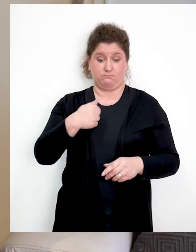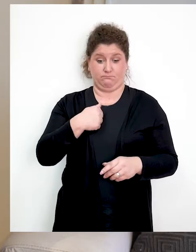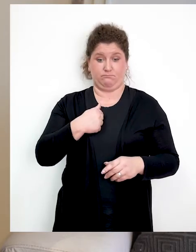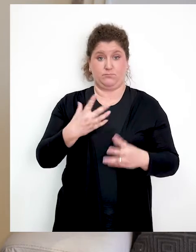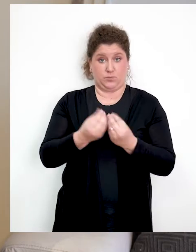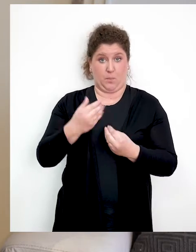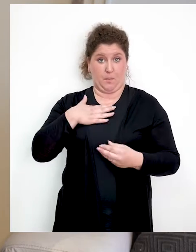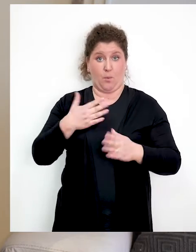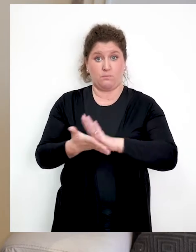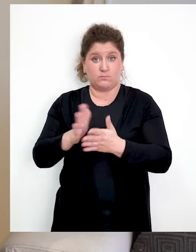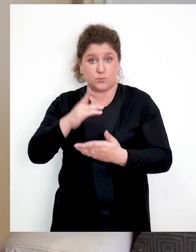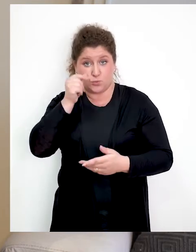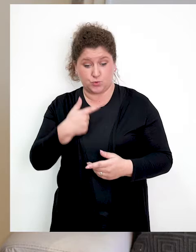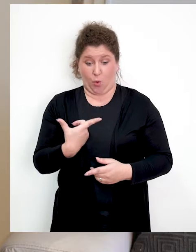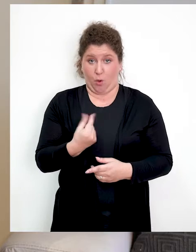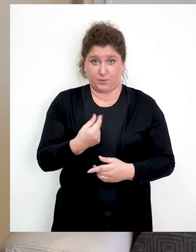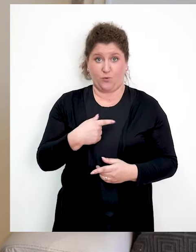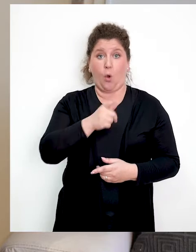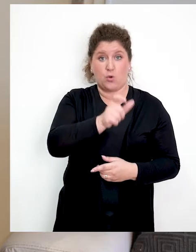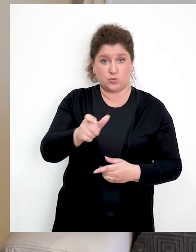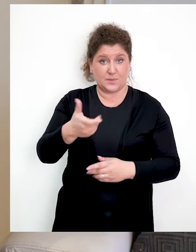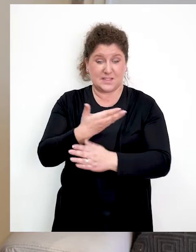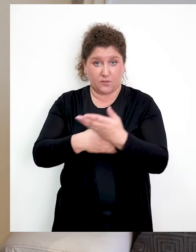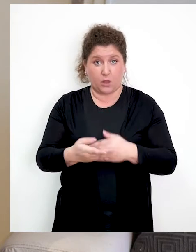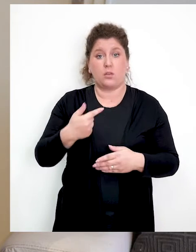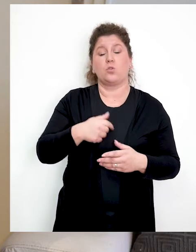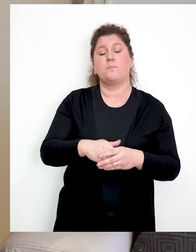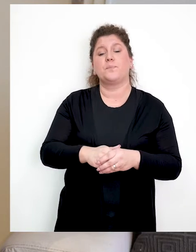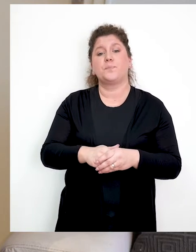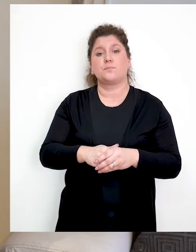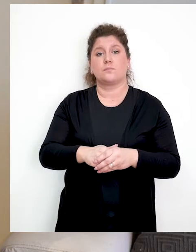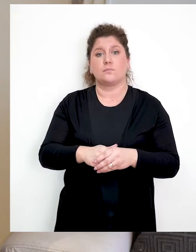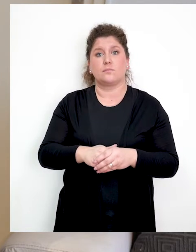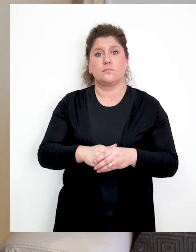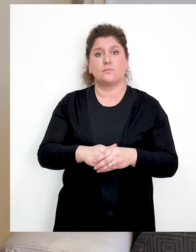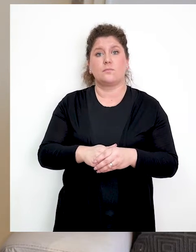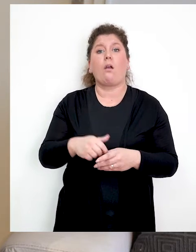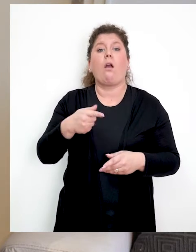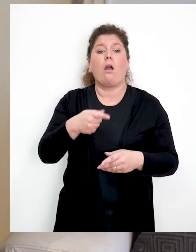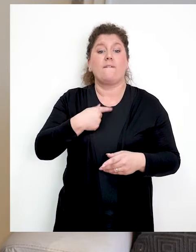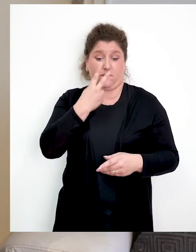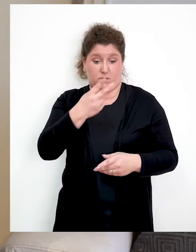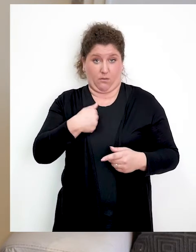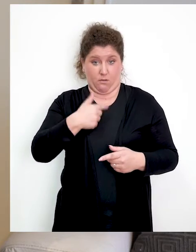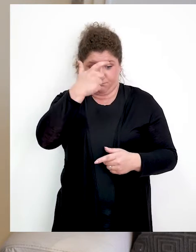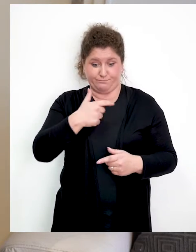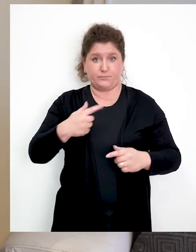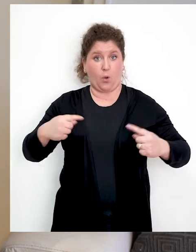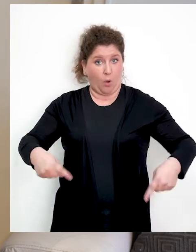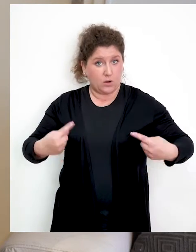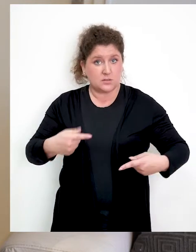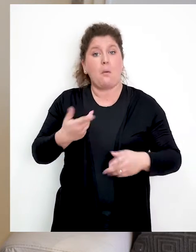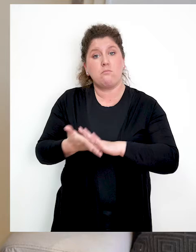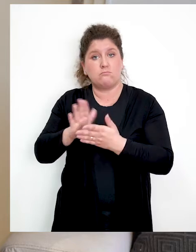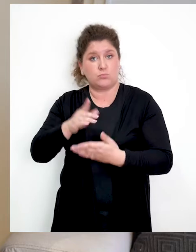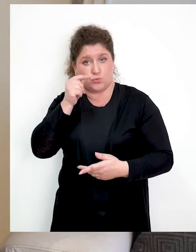Ja i moj suprug, znači oboje smo osobe s invaliditetom. Ja imam paraplegiju, on ima distrofiju. Kao što vidite, ja sam u kolicima, on je još uvijek pokretan i mi